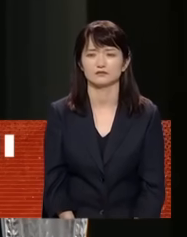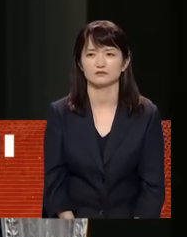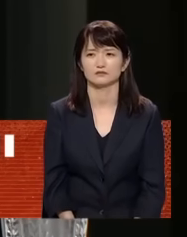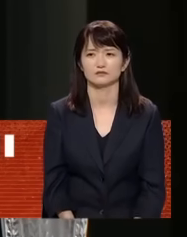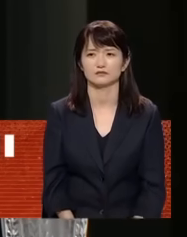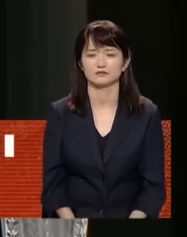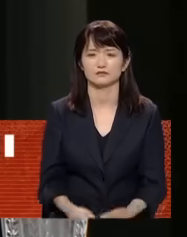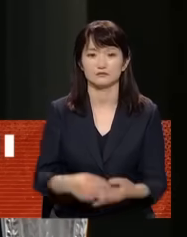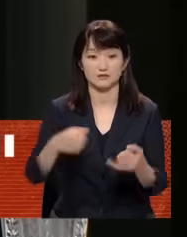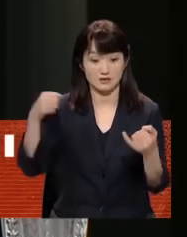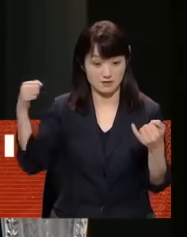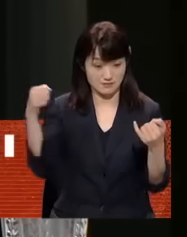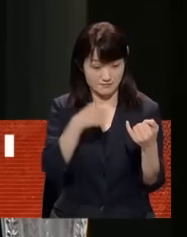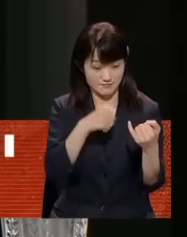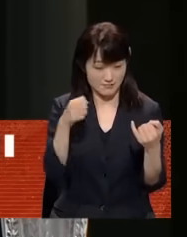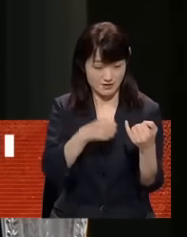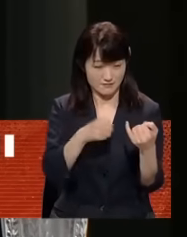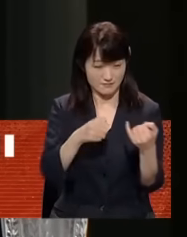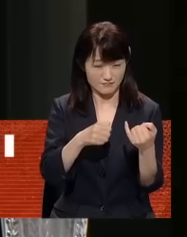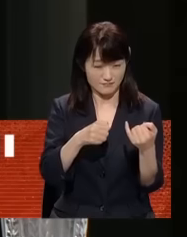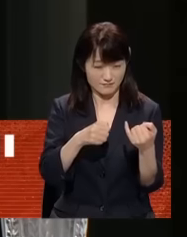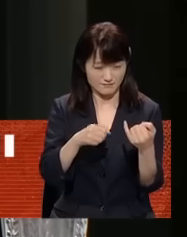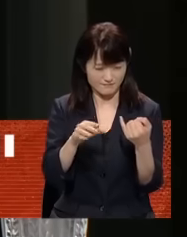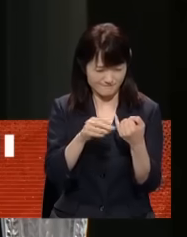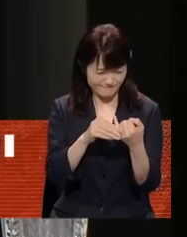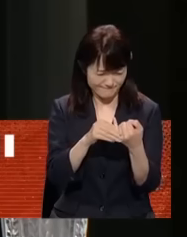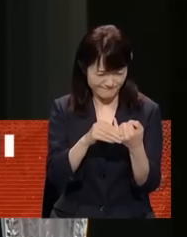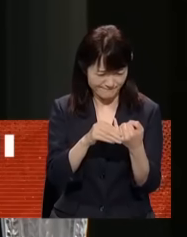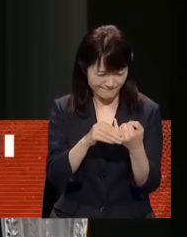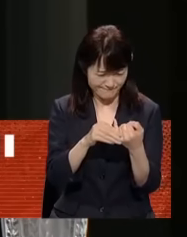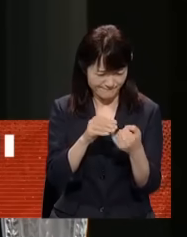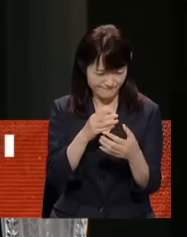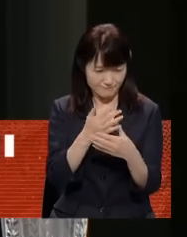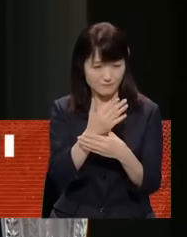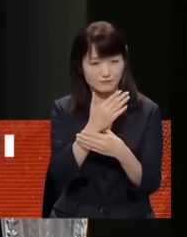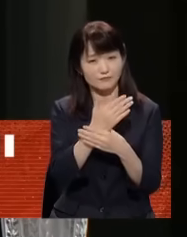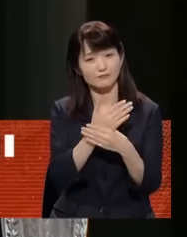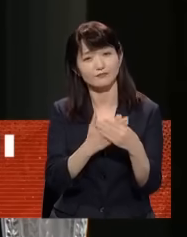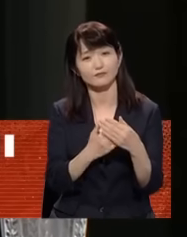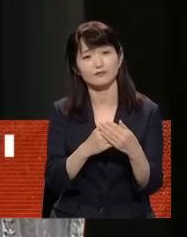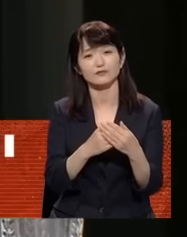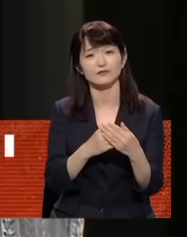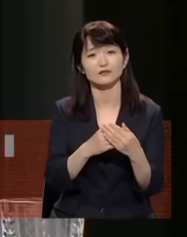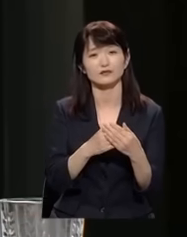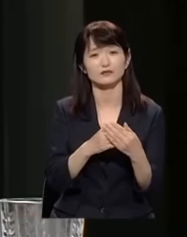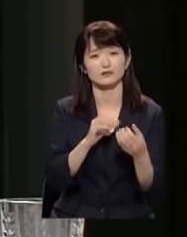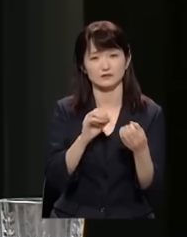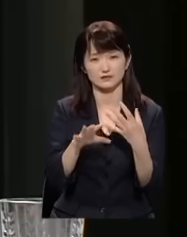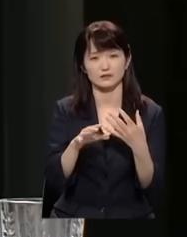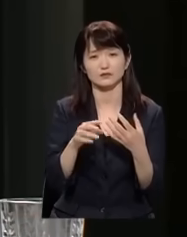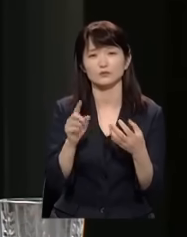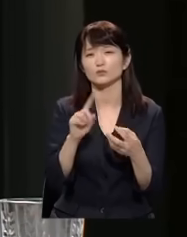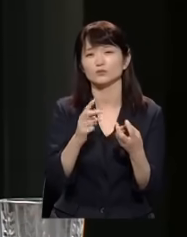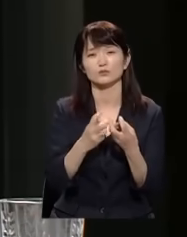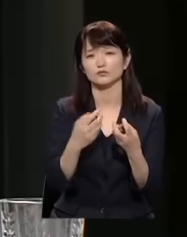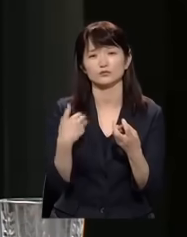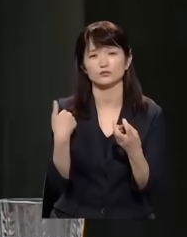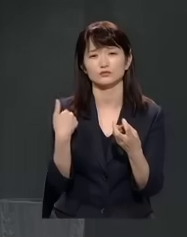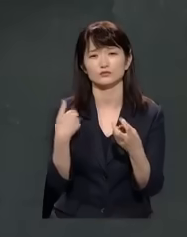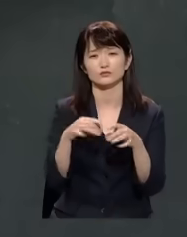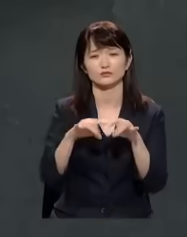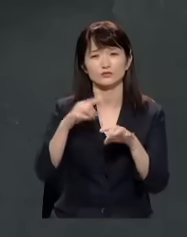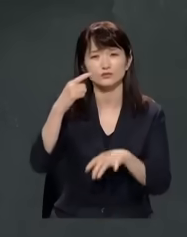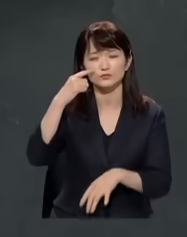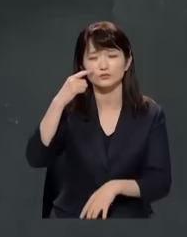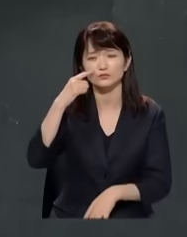표현들을 하셨는데 아 안타깝습니다 자 그러면 이쯤에서 별별 상담소 오늘의 궁금증 짚어보죠